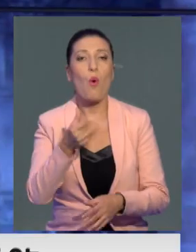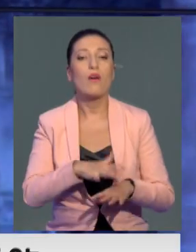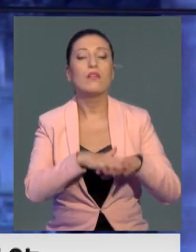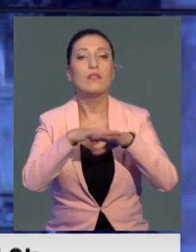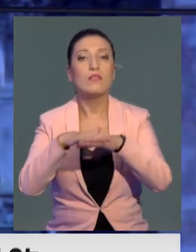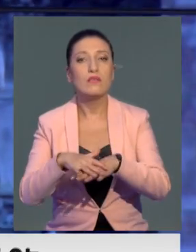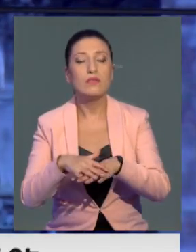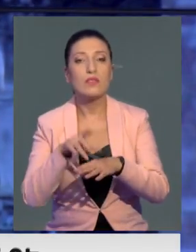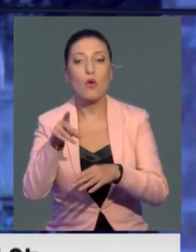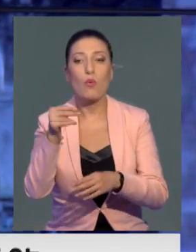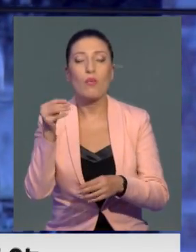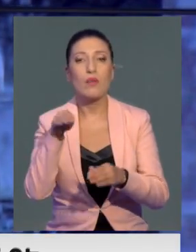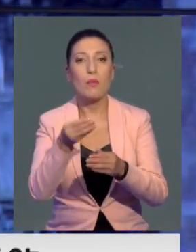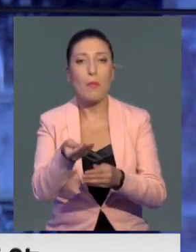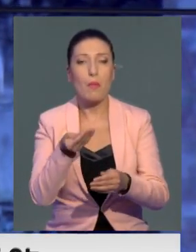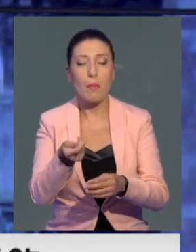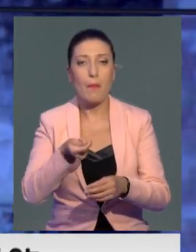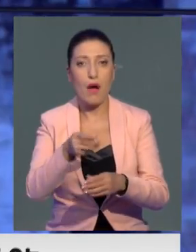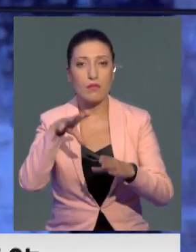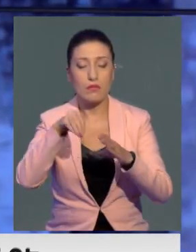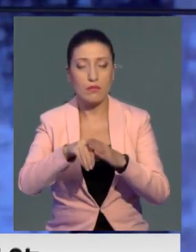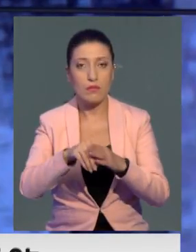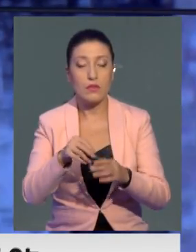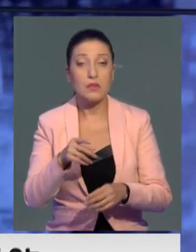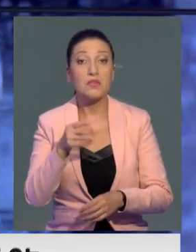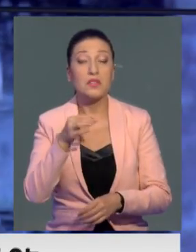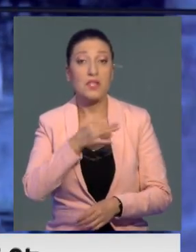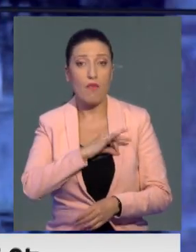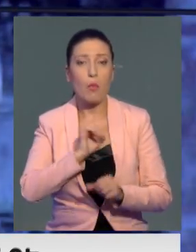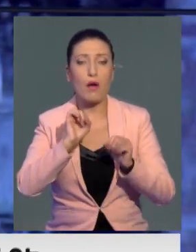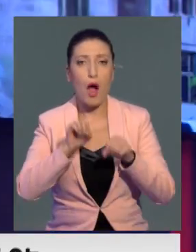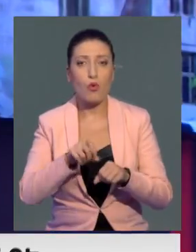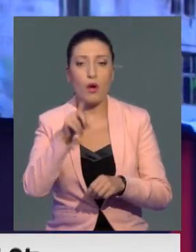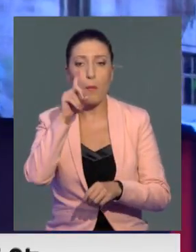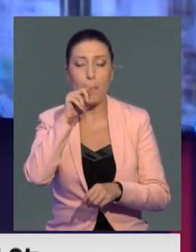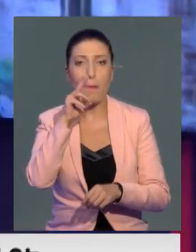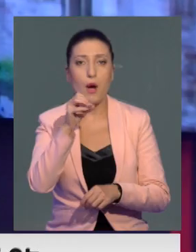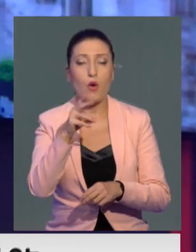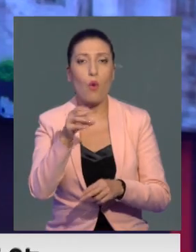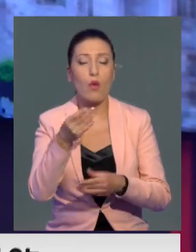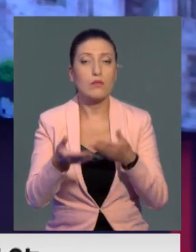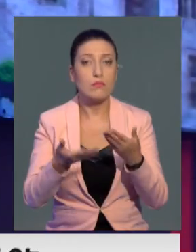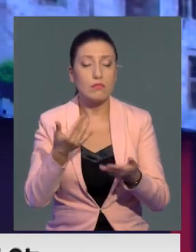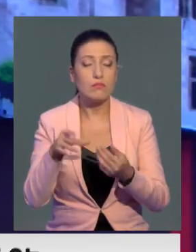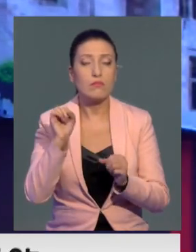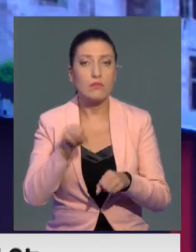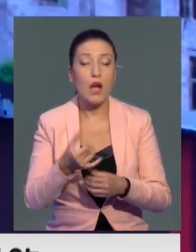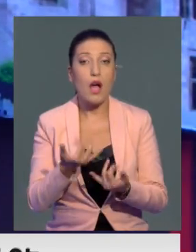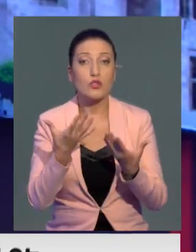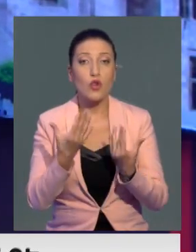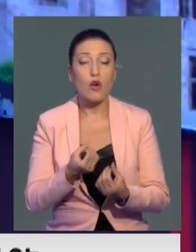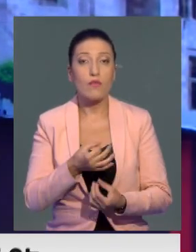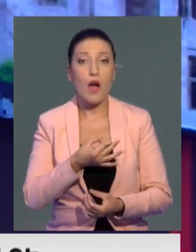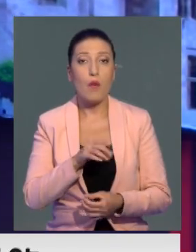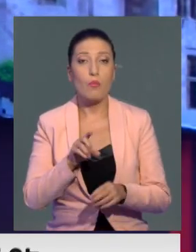ձեր հաշվին, իրավապահները կբացեն ոչ միայն նրա, այլ նաև ձեր բանկային հաշիվները։ Այսօրվա նիստին միայն փոխվարչապետ Մհեր Գրիգորյանն